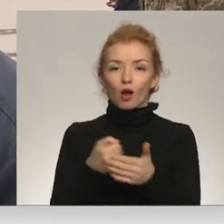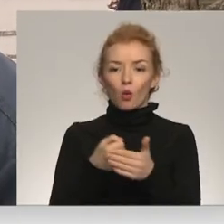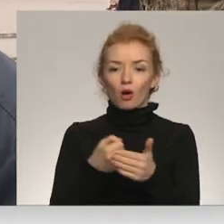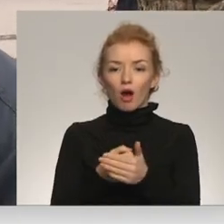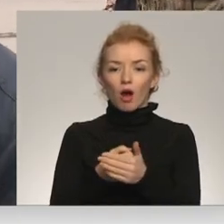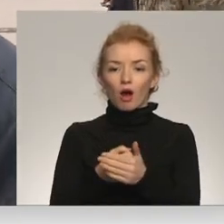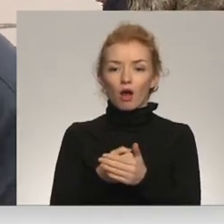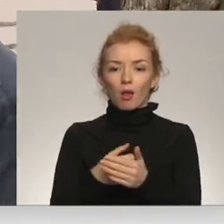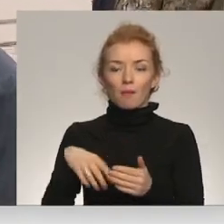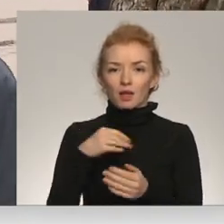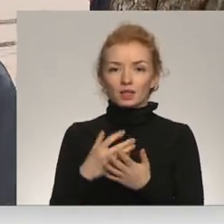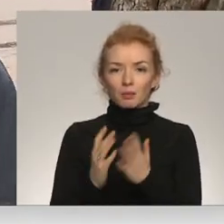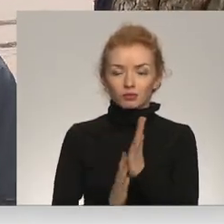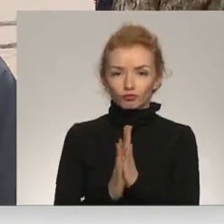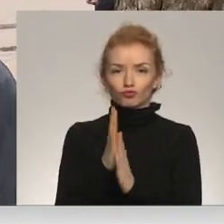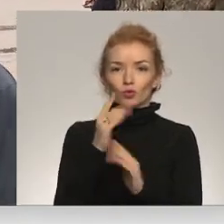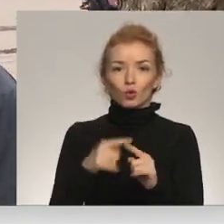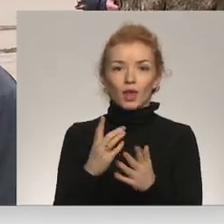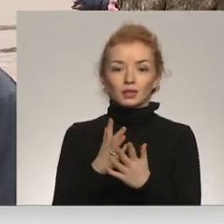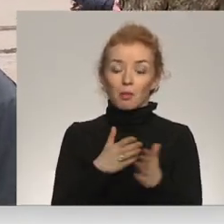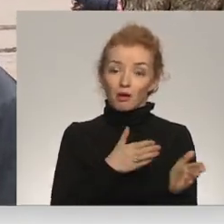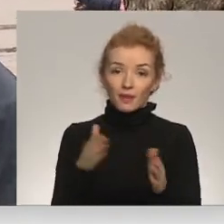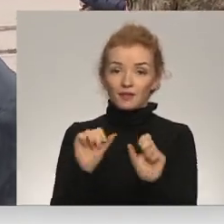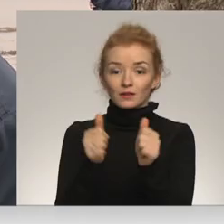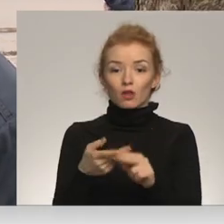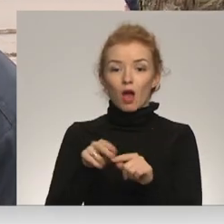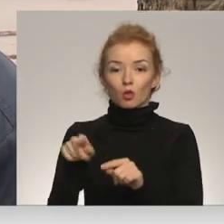mēs esam izauguši tik tālu, ka mēs esam gatavi šādu pieminekli izveidot,